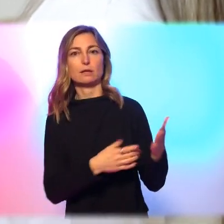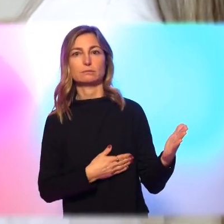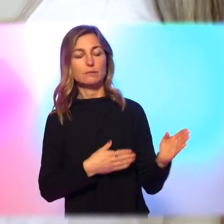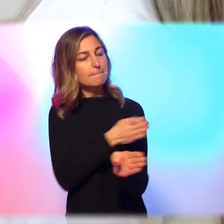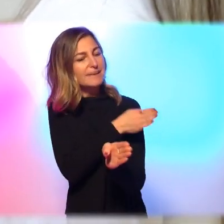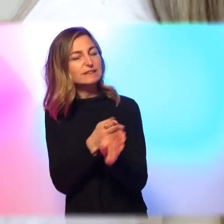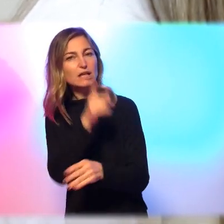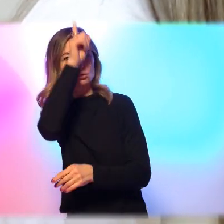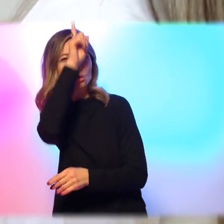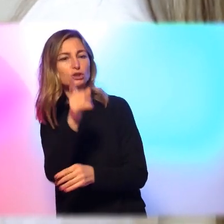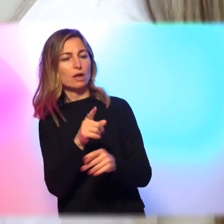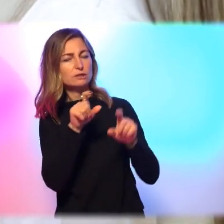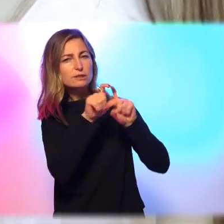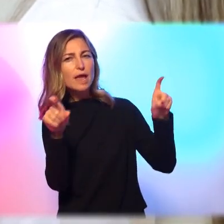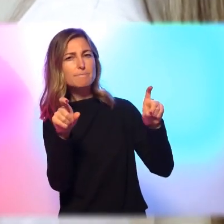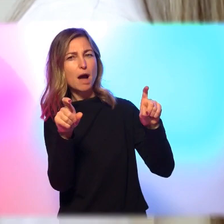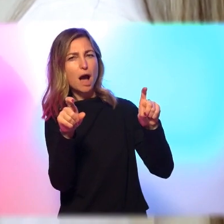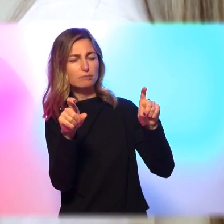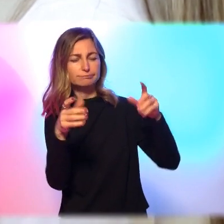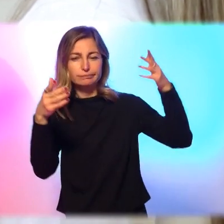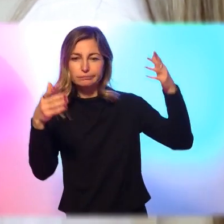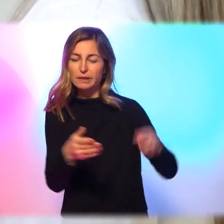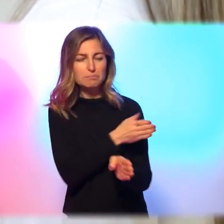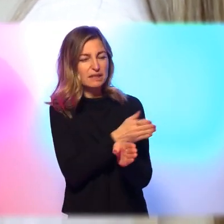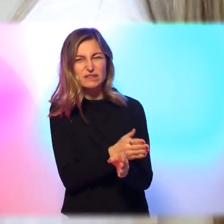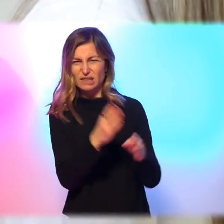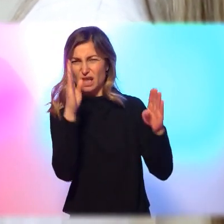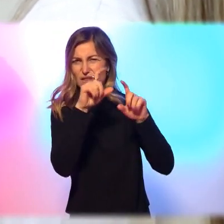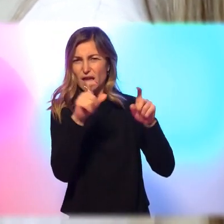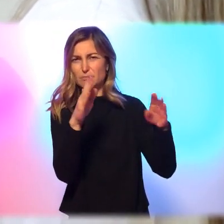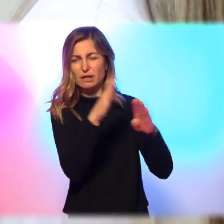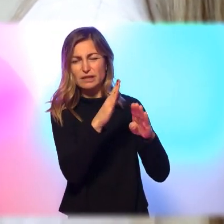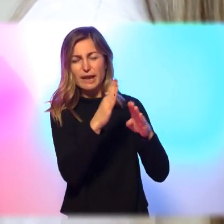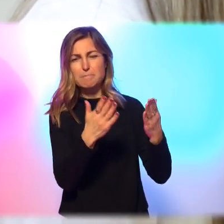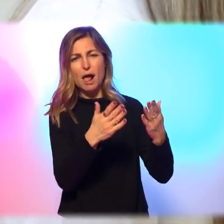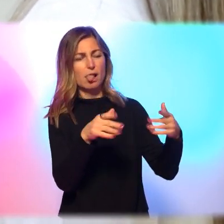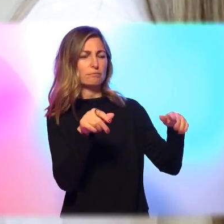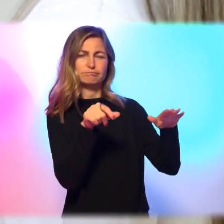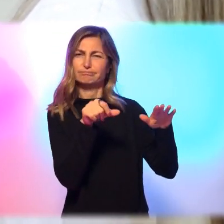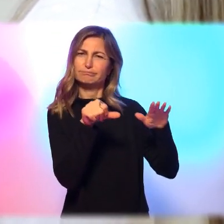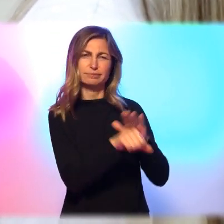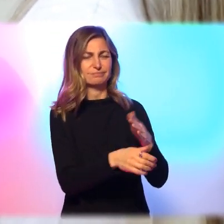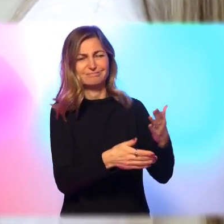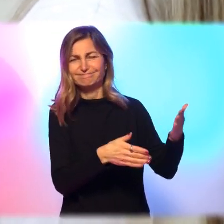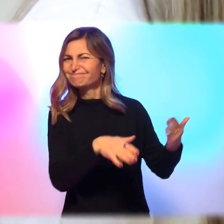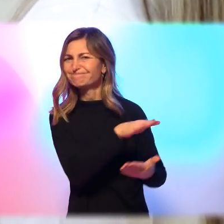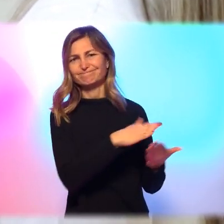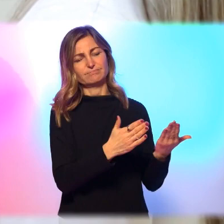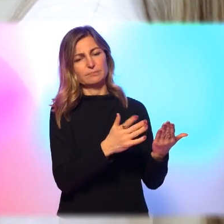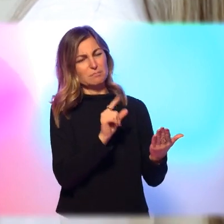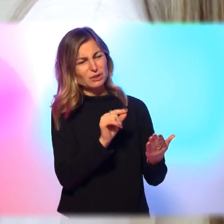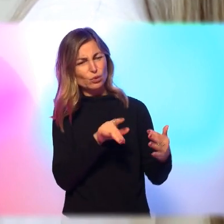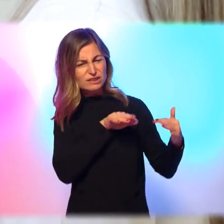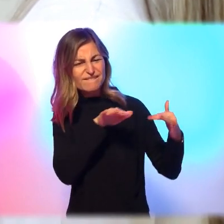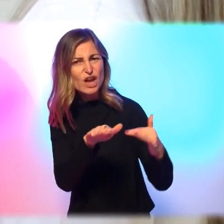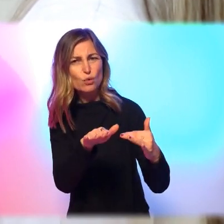ist das hier in Deutschland, was bisher zu diesem Thema beschlossen worden ist, eher Makulatur und noch nicht so richtig tiefgreifend. Also das